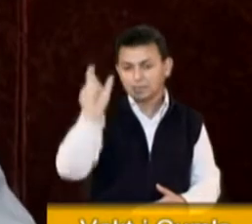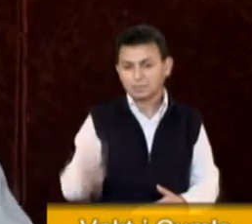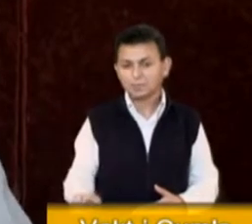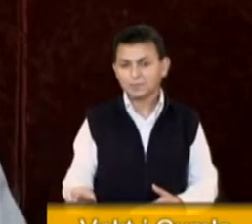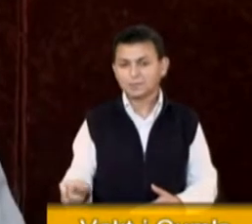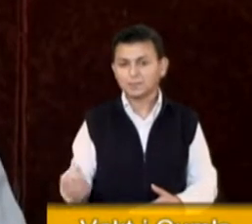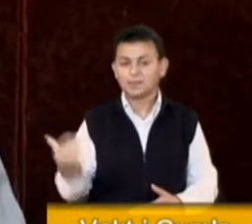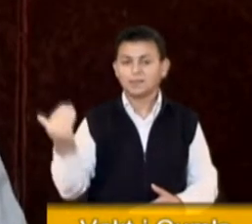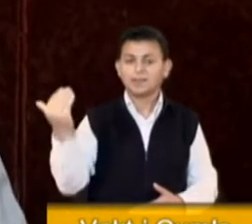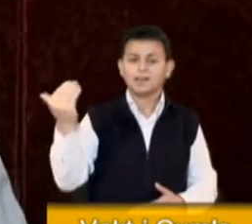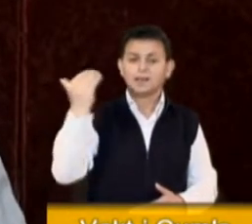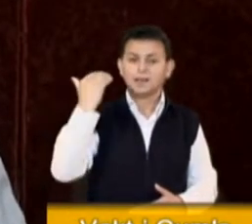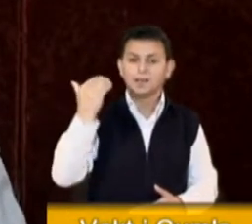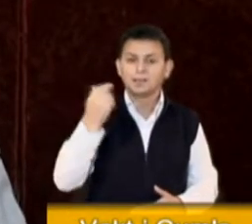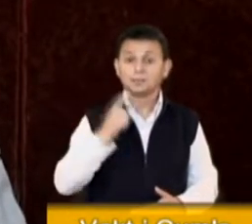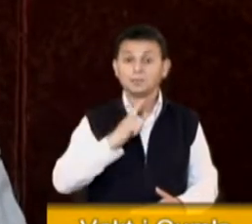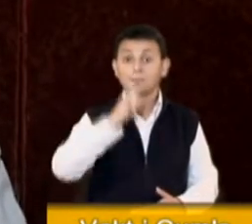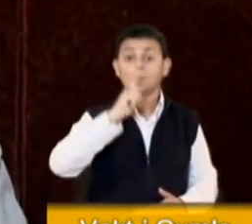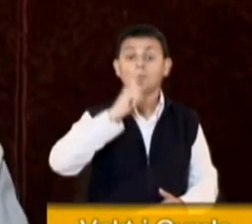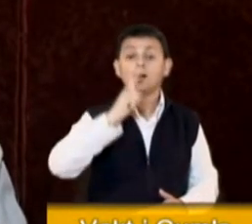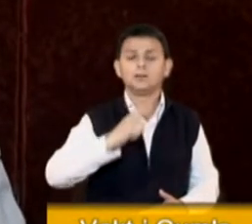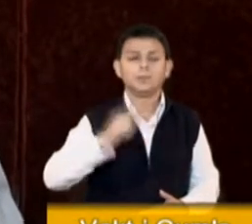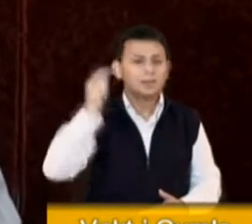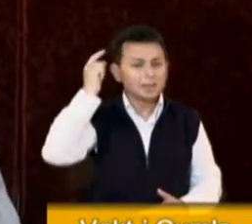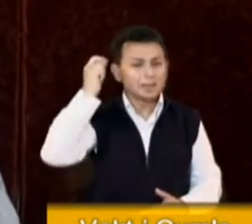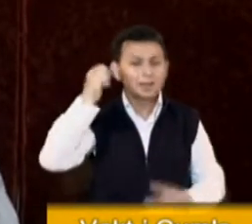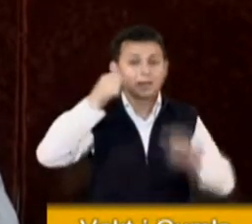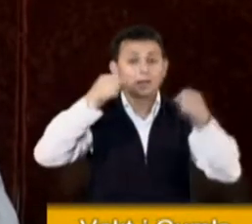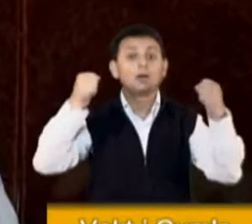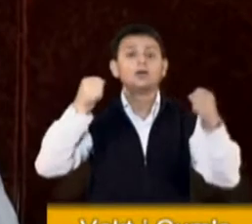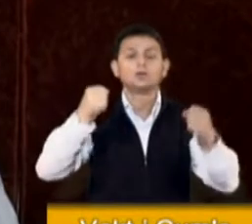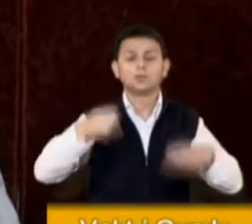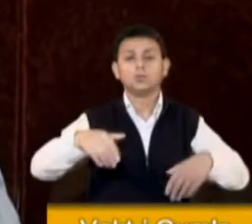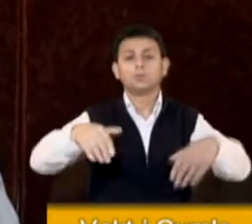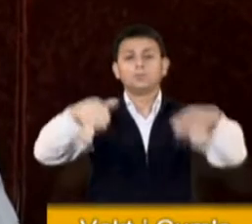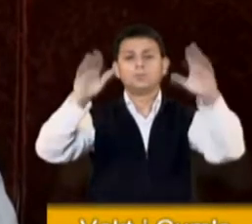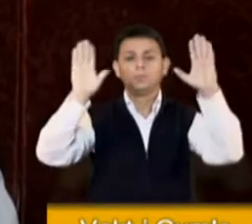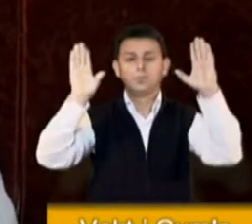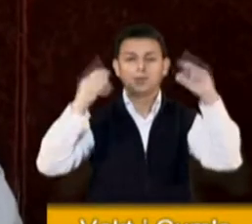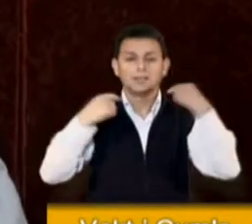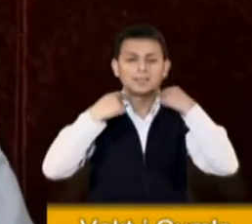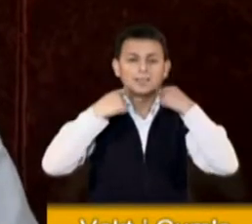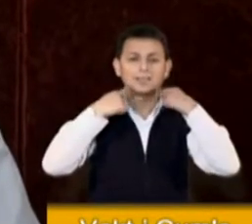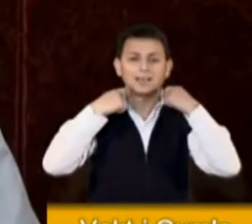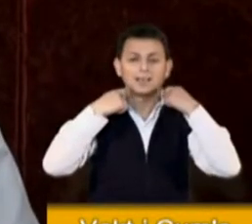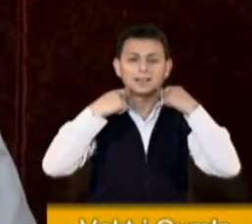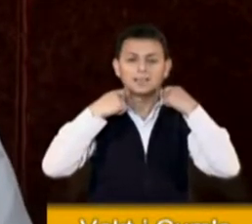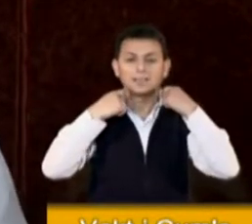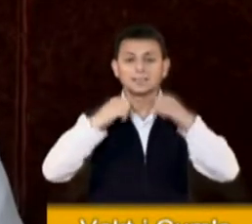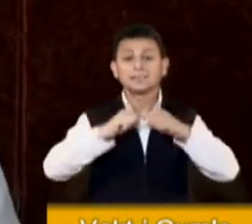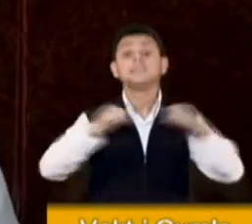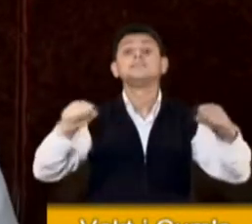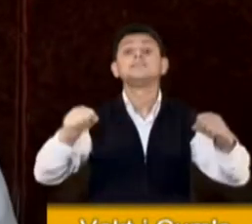gün bağırmadan, çağırmadan, saçlarını yolmadan, dizini dövmeden, yakasını paçasını yırtmadan